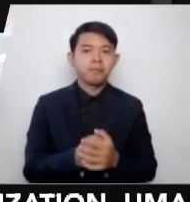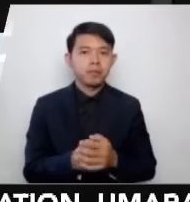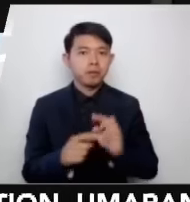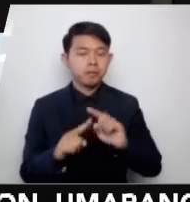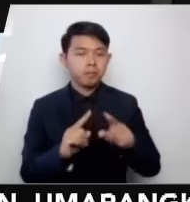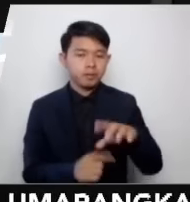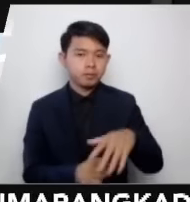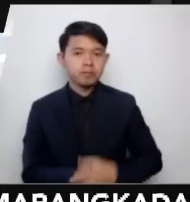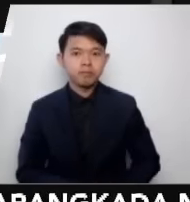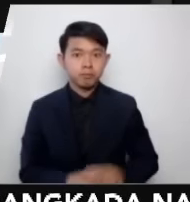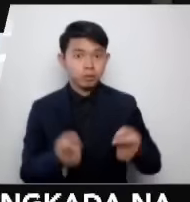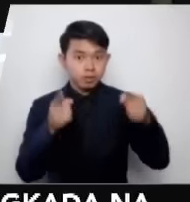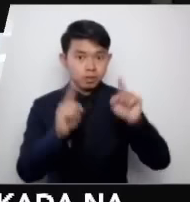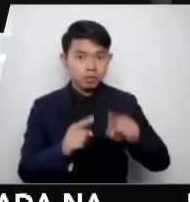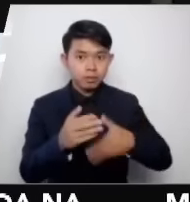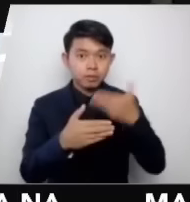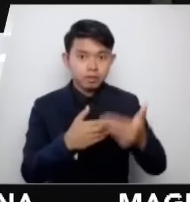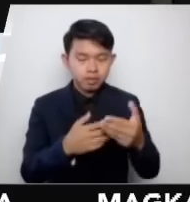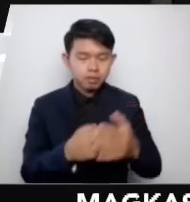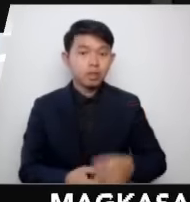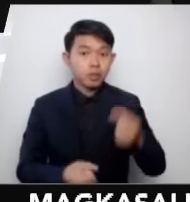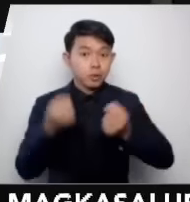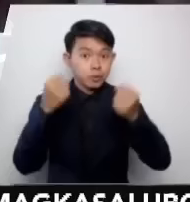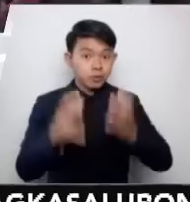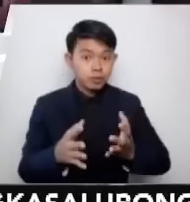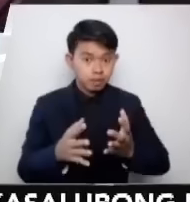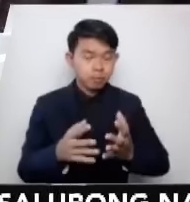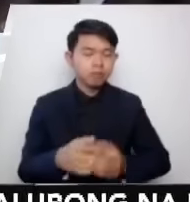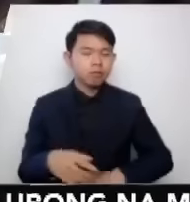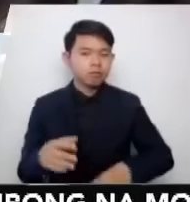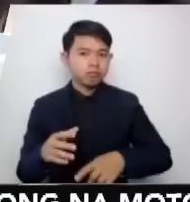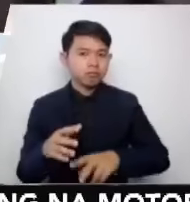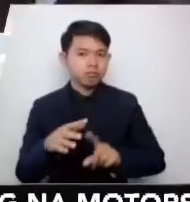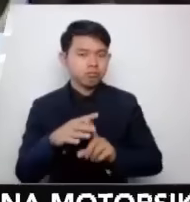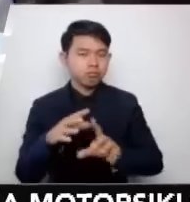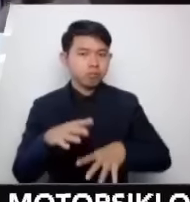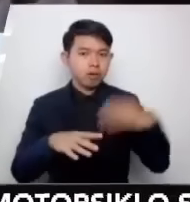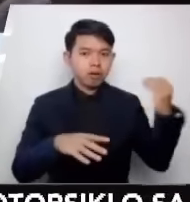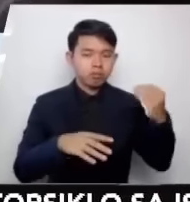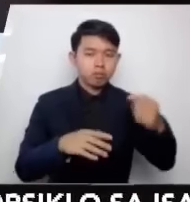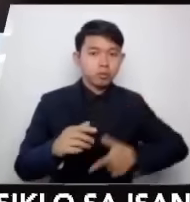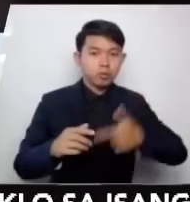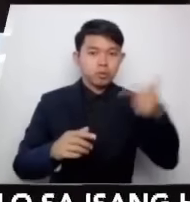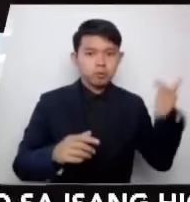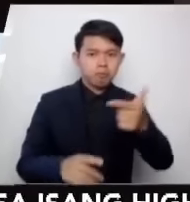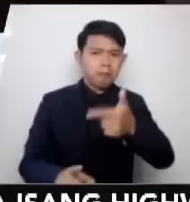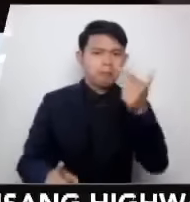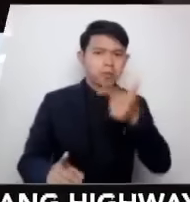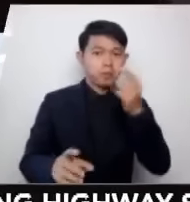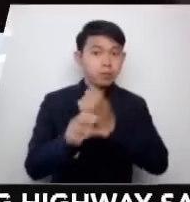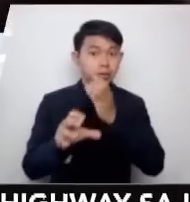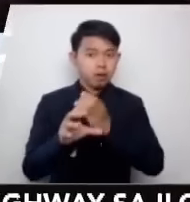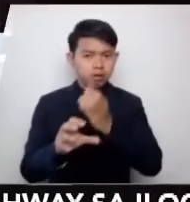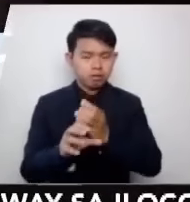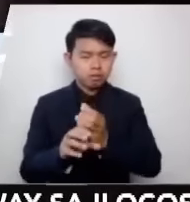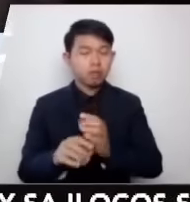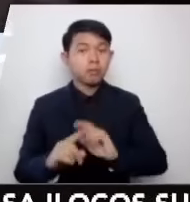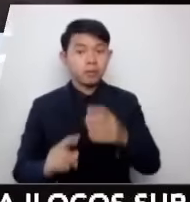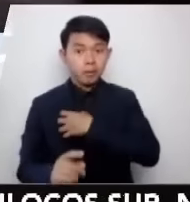Maya-maya, bumaba ang sakay ng bumanggang kotse at ilang beses na pinaputukan ang luxury car. Sa pagresponde ng mga pulis, naaresto